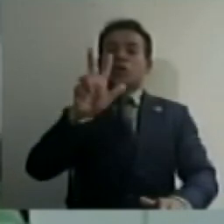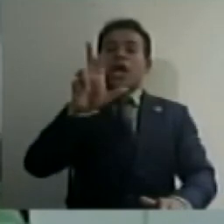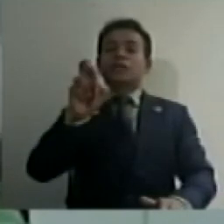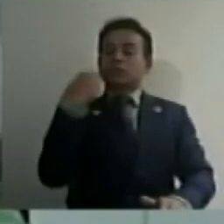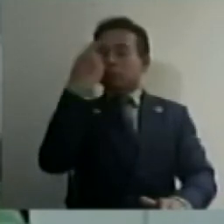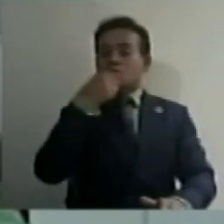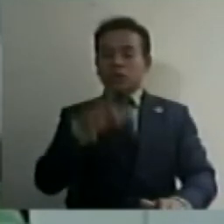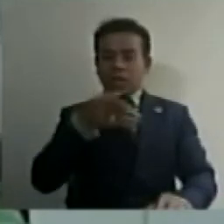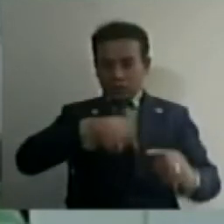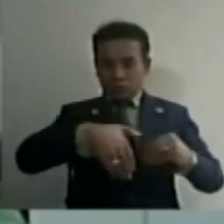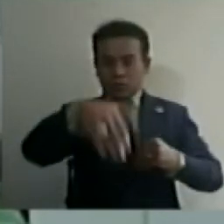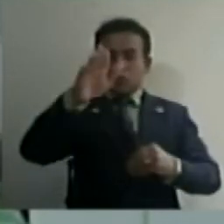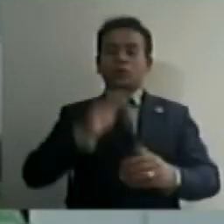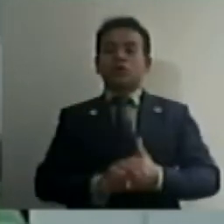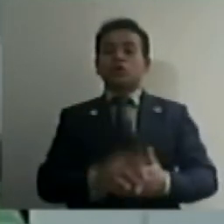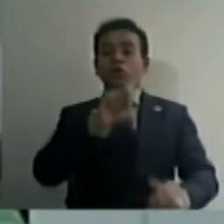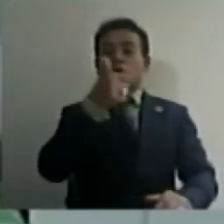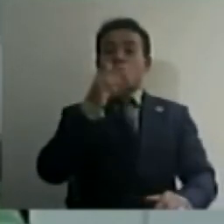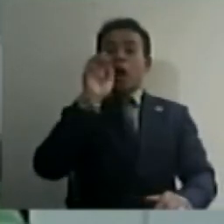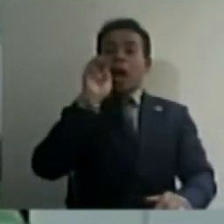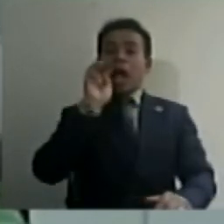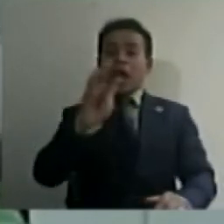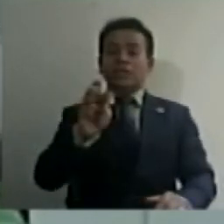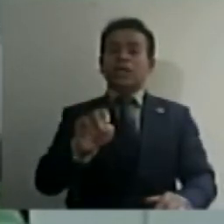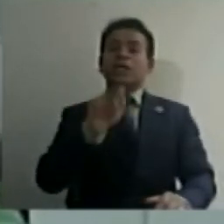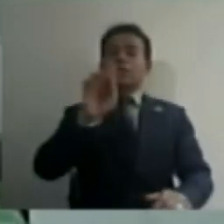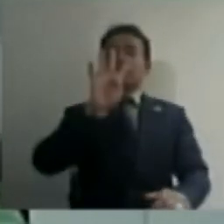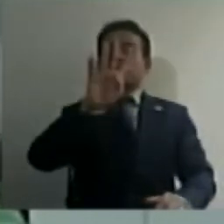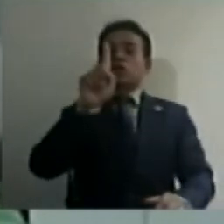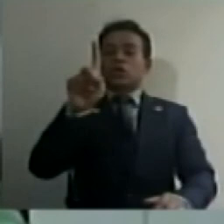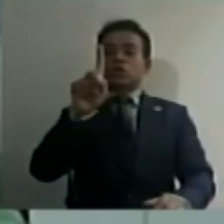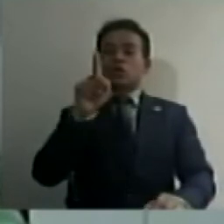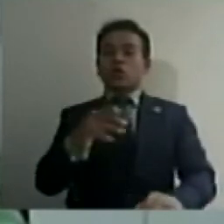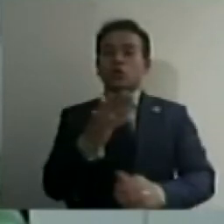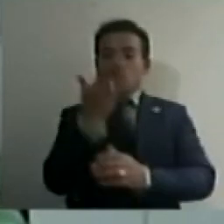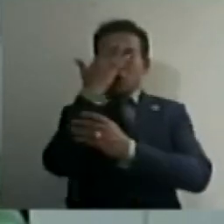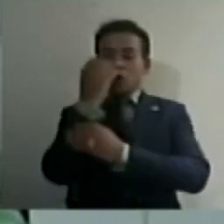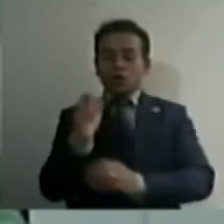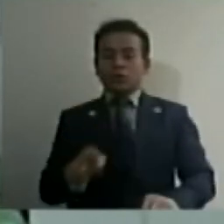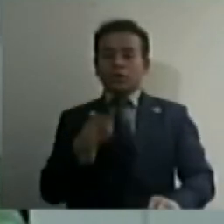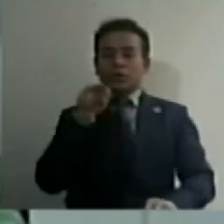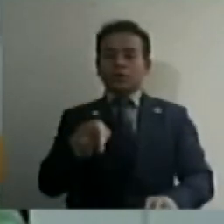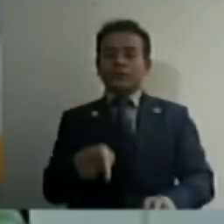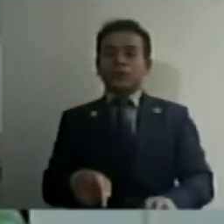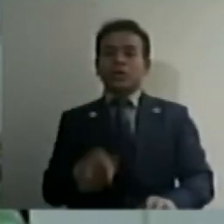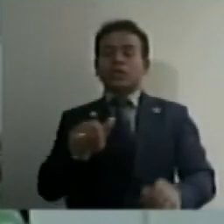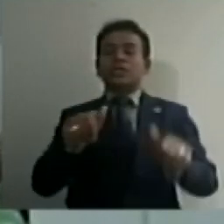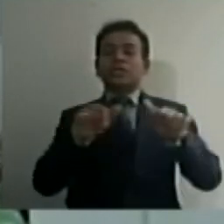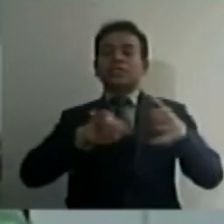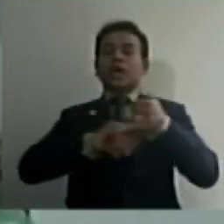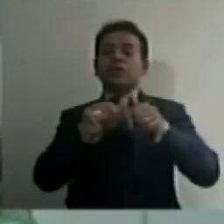16,041 জন। মৃত্যুবরণ করেছে দক্ষিণ পূর্ব এশিয়ায় গত 24 ঘন্টায় 111 জন এবং